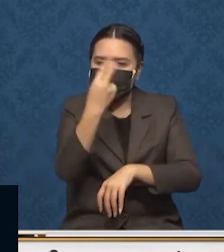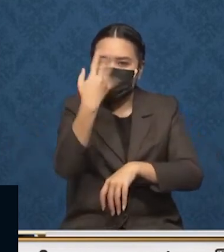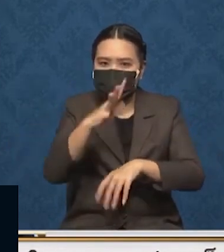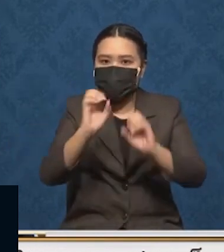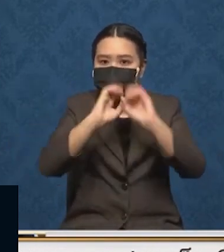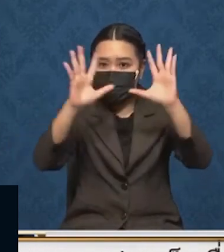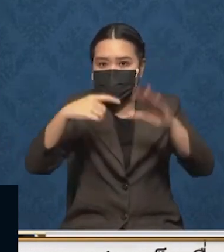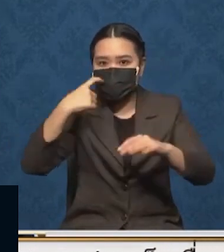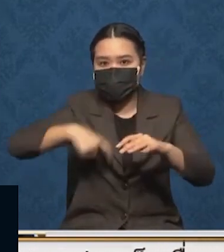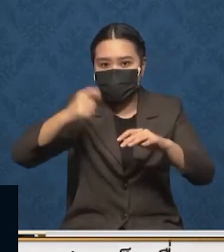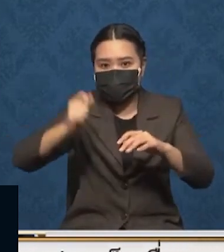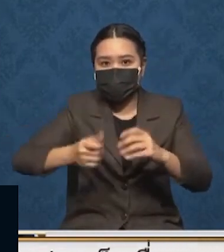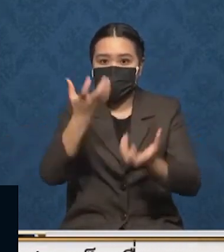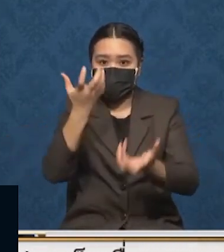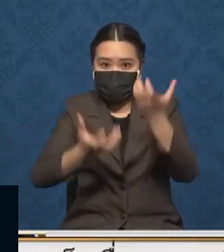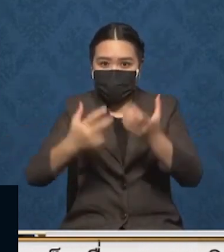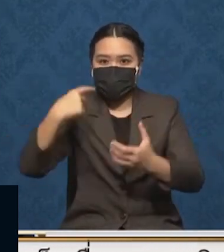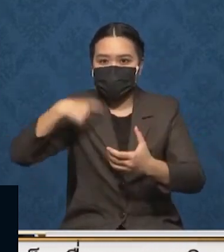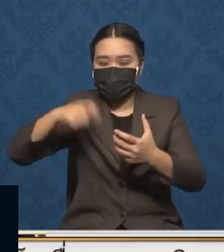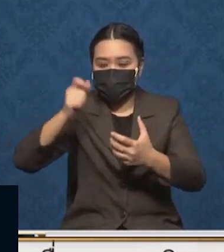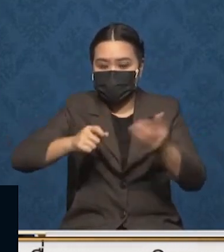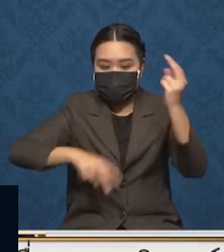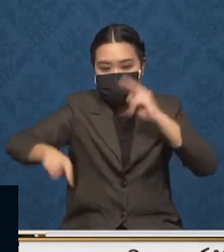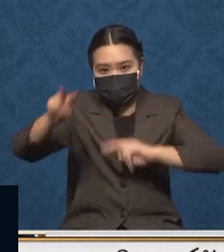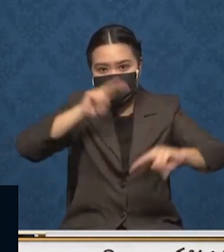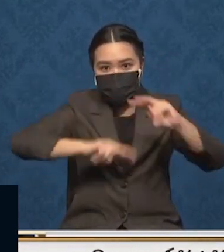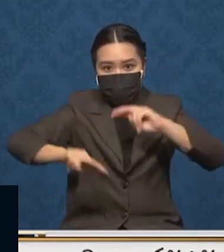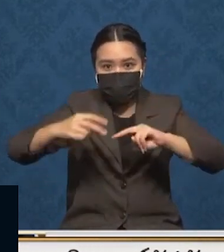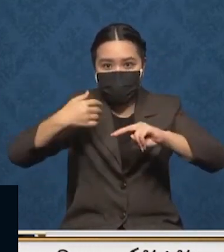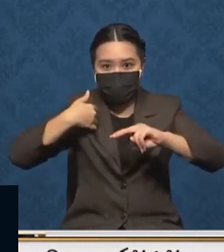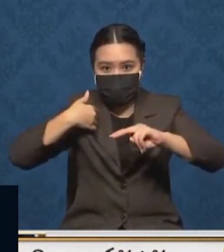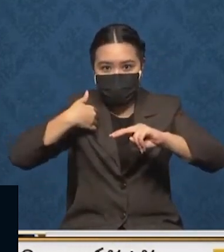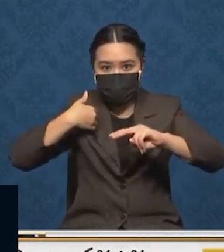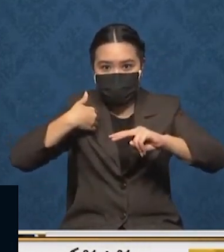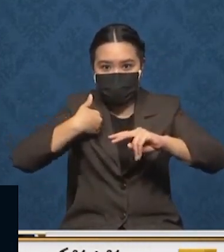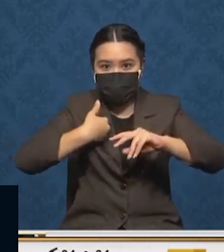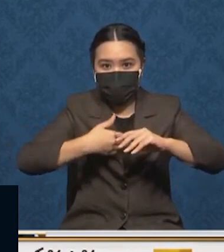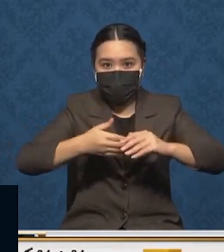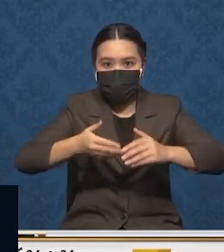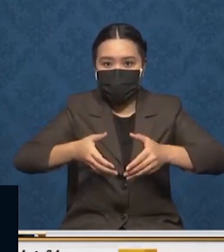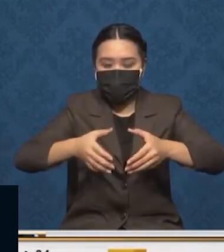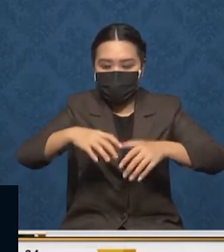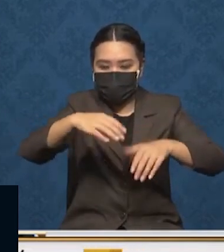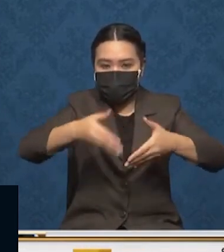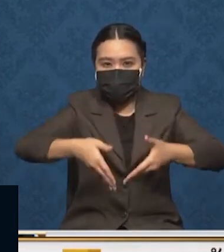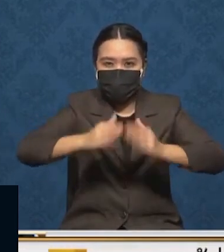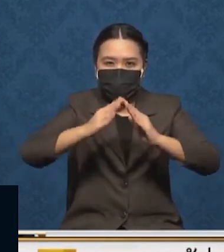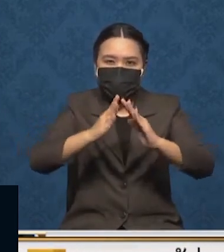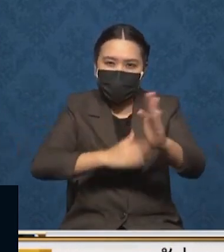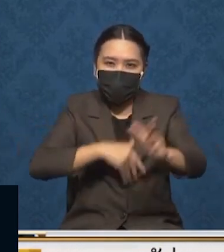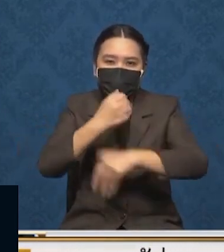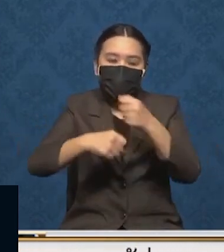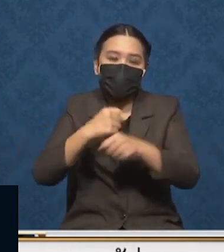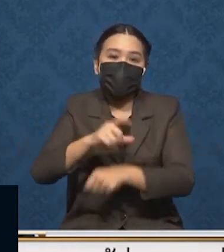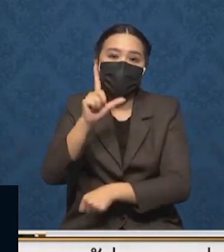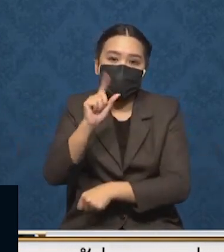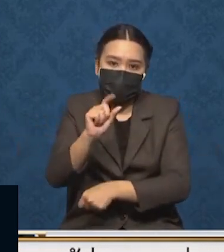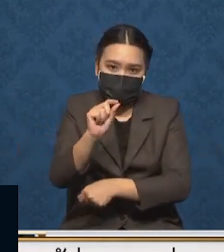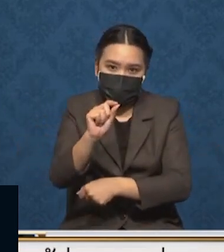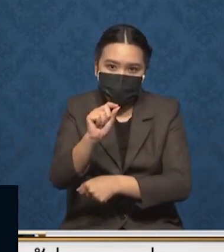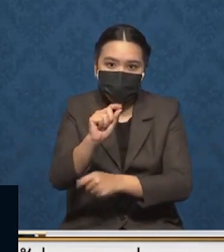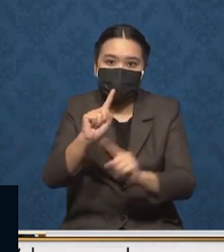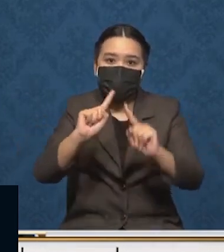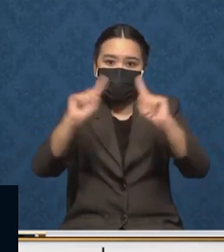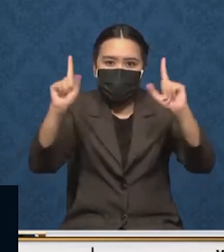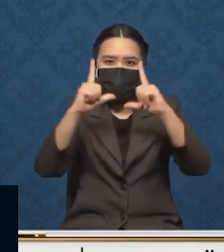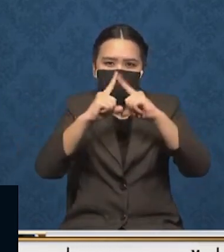รรมและศาลปกครองที่เกิดขึ้นมามากกว่า20ปีแต่ประเด็นที่เราคร